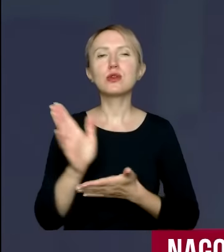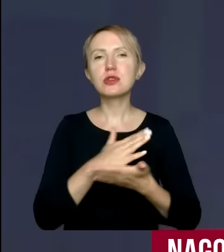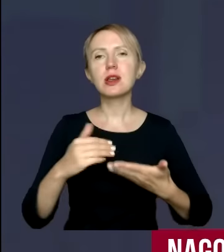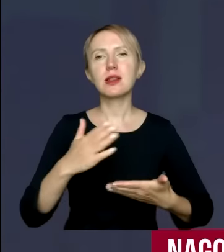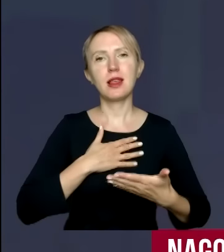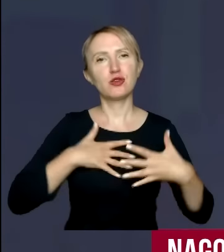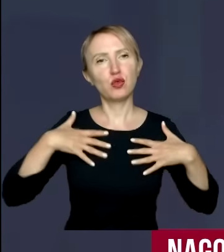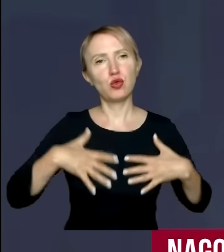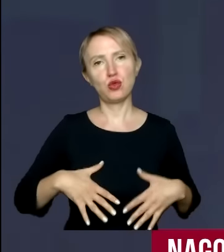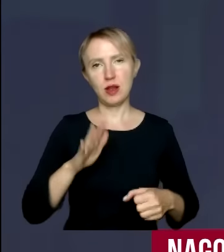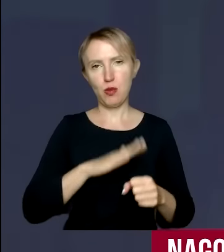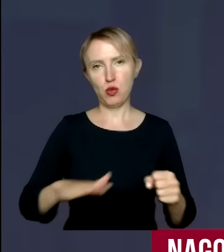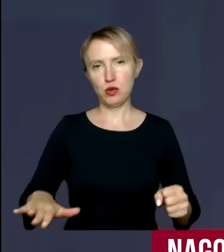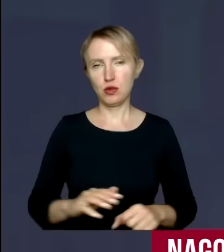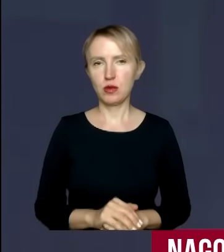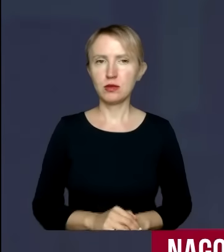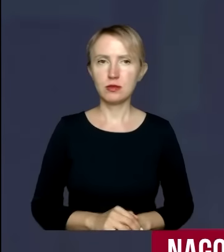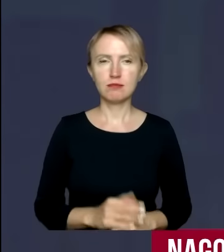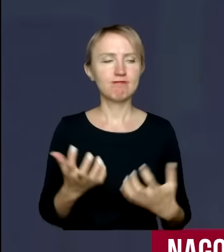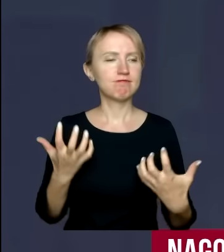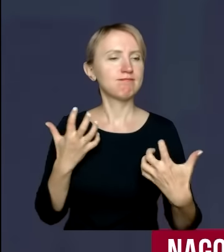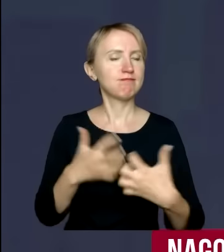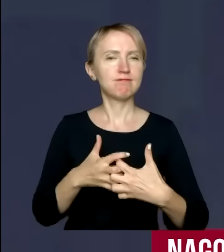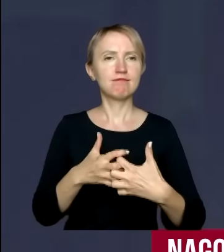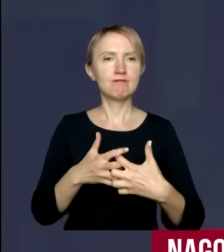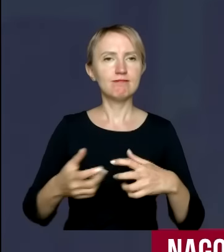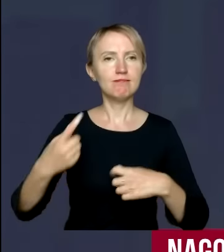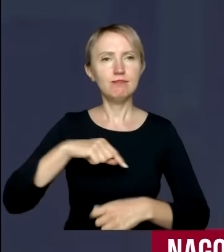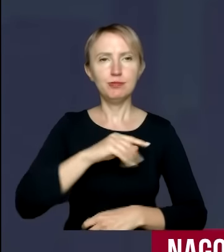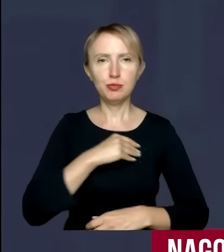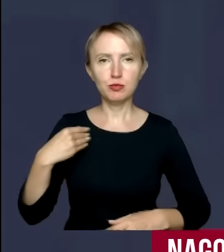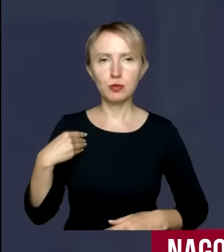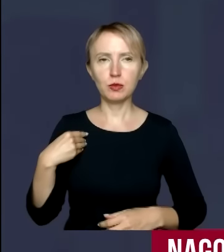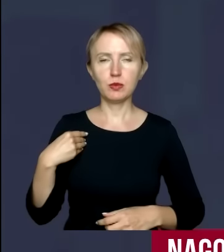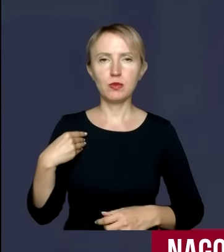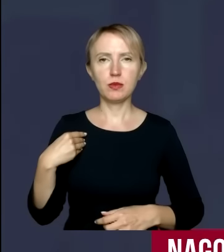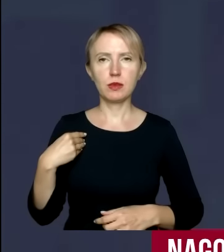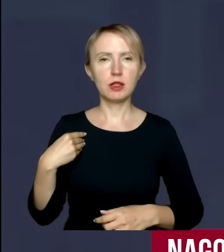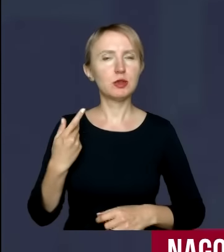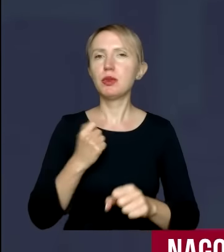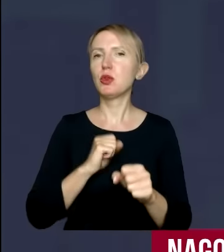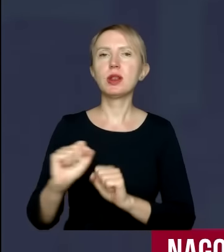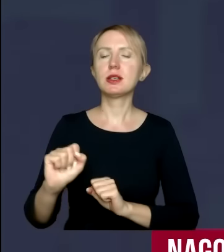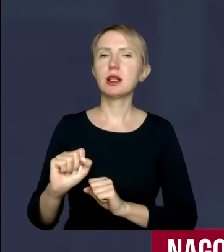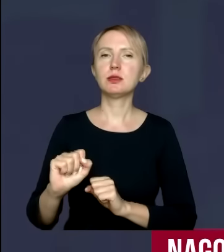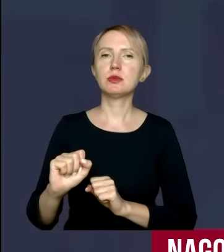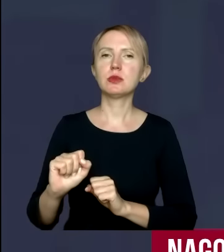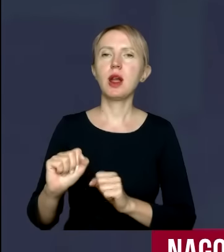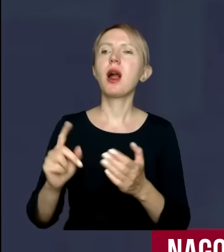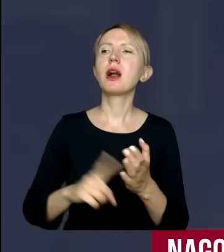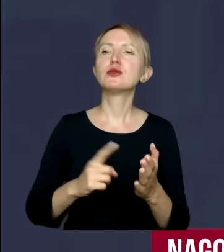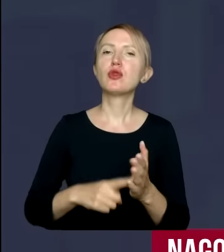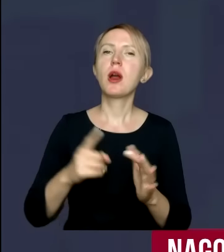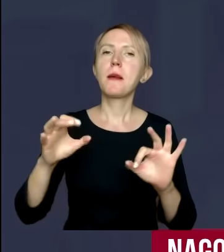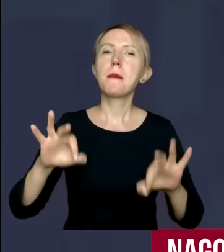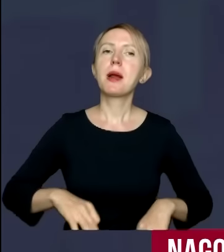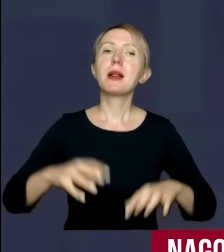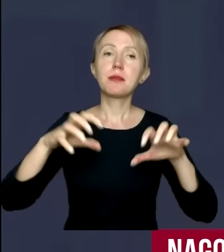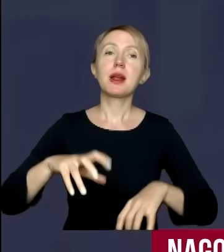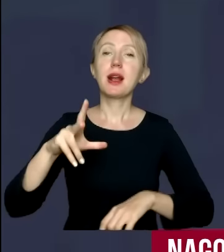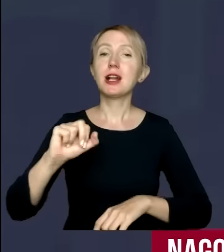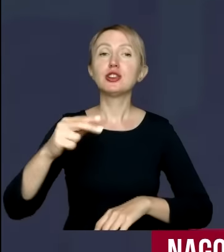tożsamości nierozerwalnie związana z tym że Jesteśmy Polakami że nie jesteśmy tak jak to często pan prez Jarosław Kaczyński